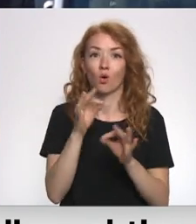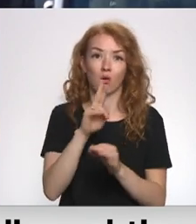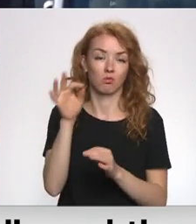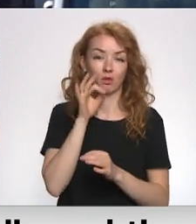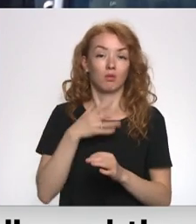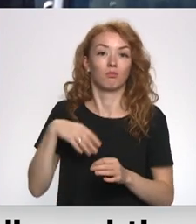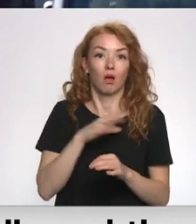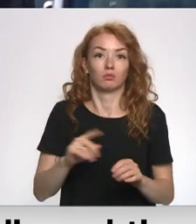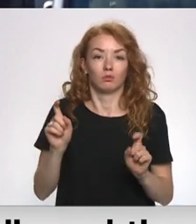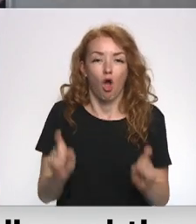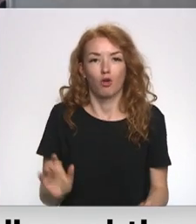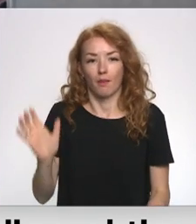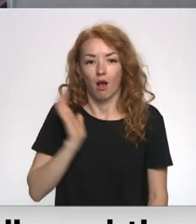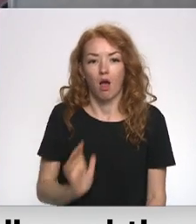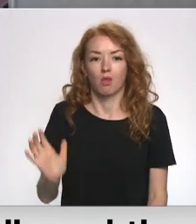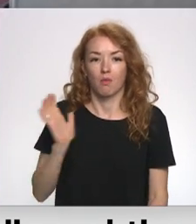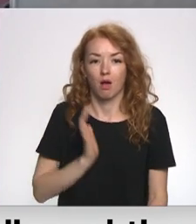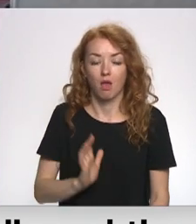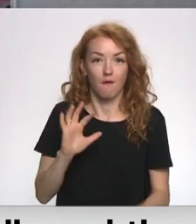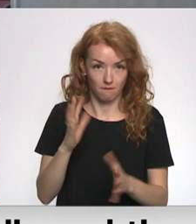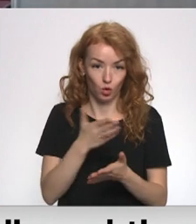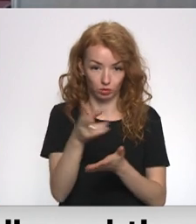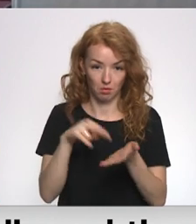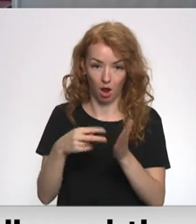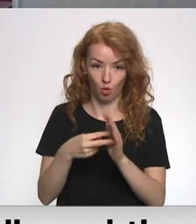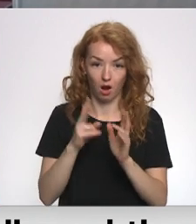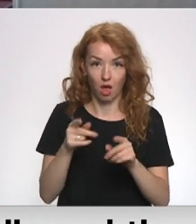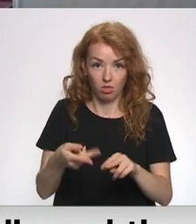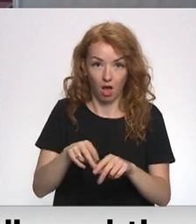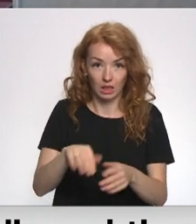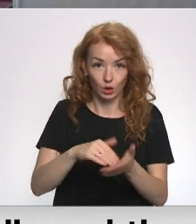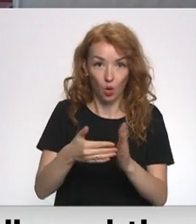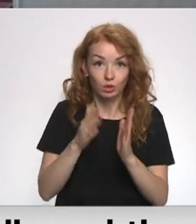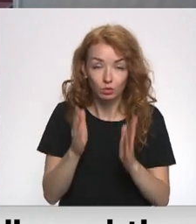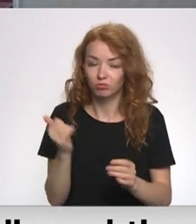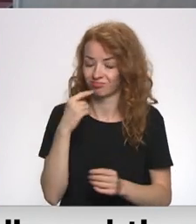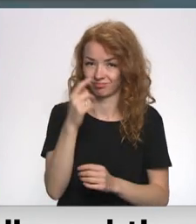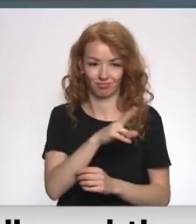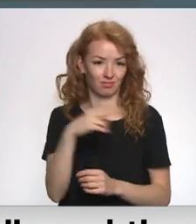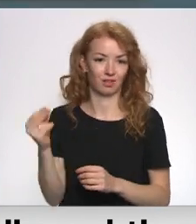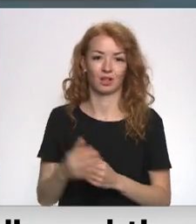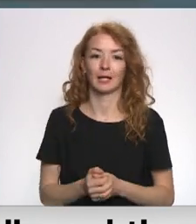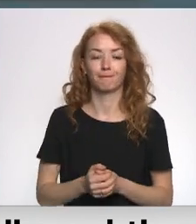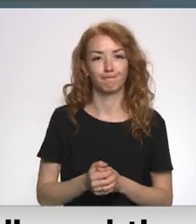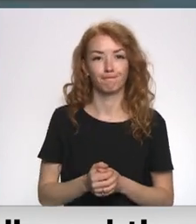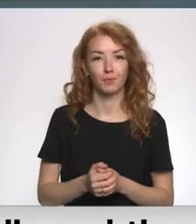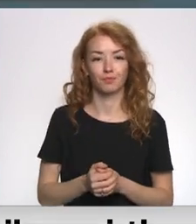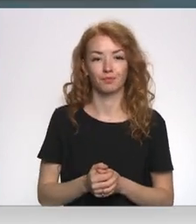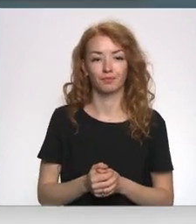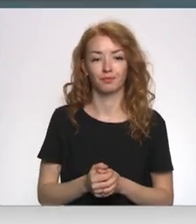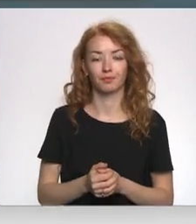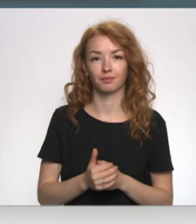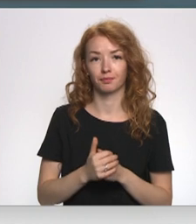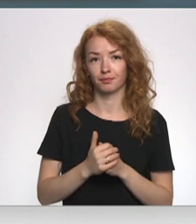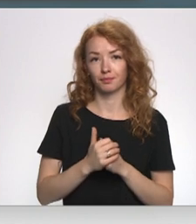tik gaidam un gaidam. Vai paredzējāt, ka uz robežas būs šāda situācija? Nē. Mani rodinieki dzīvo